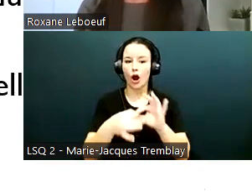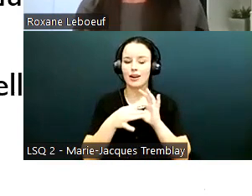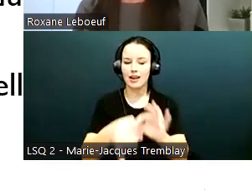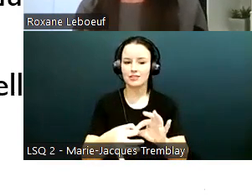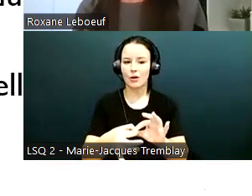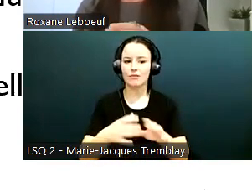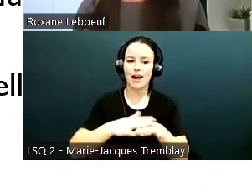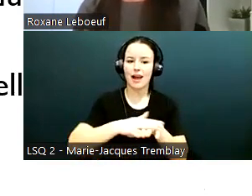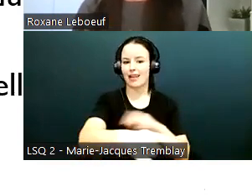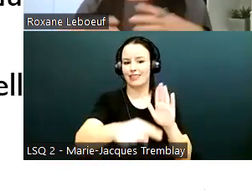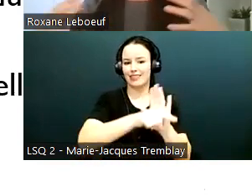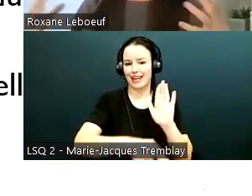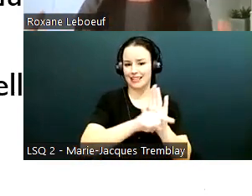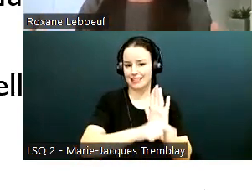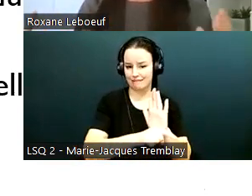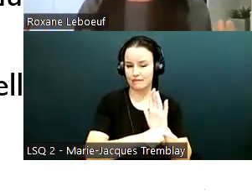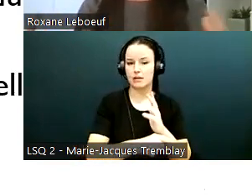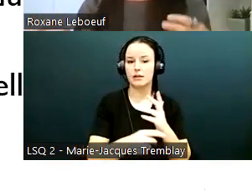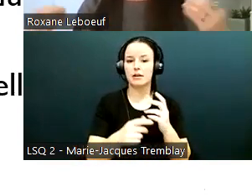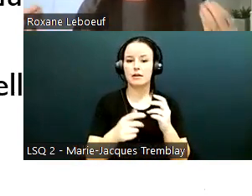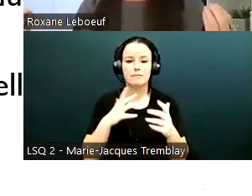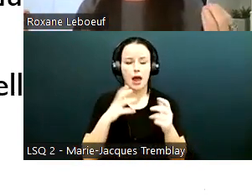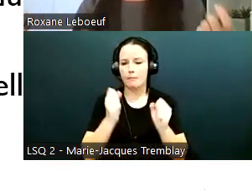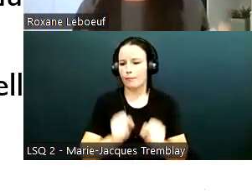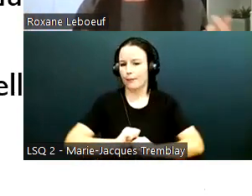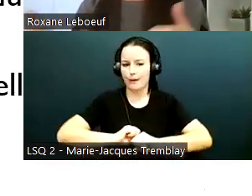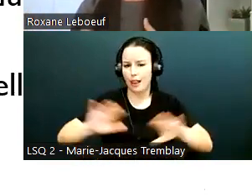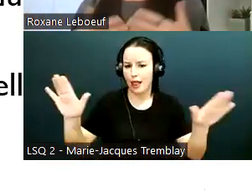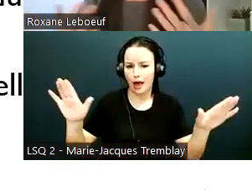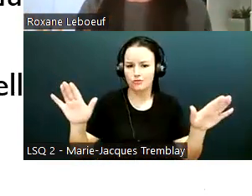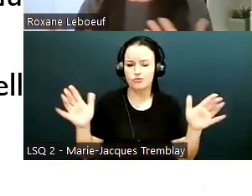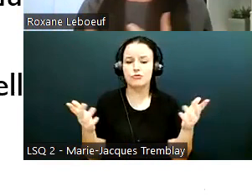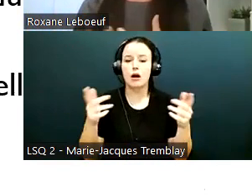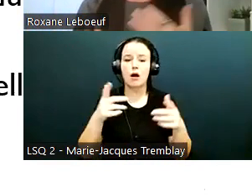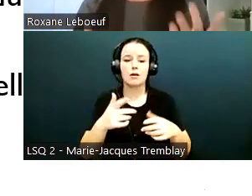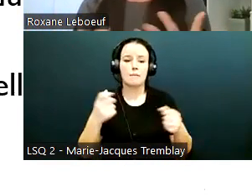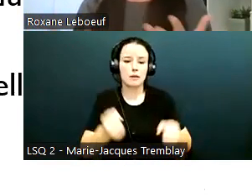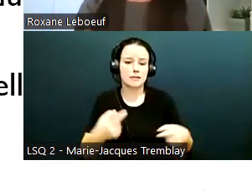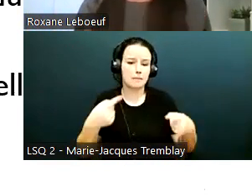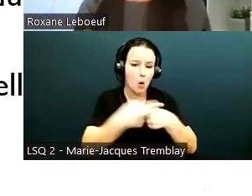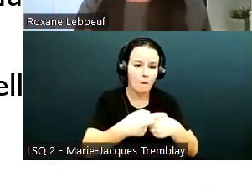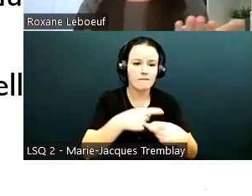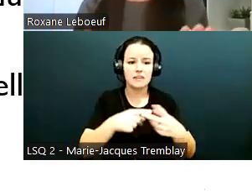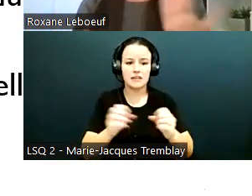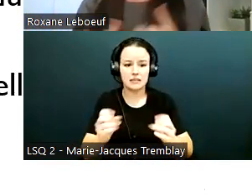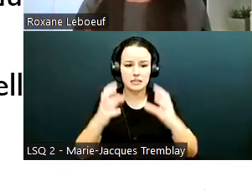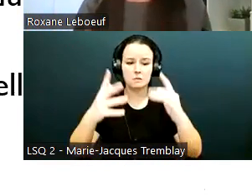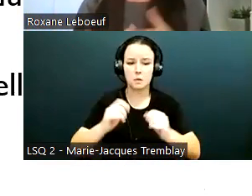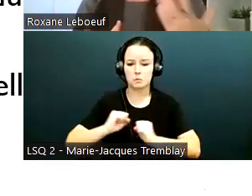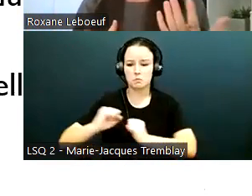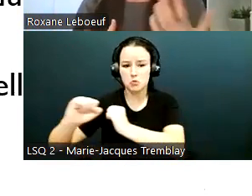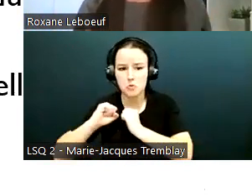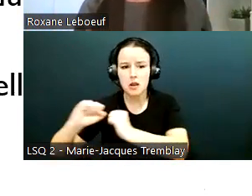effet négatif entre les individus et ça peut être très vaste. Le terme relation négative peut englober des conflits, disputes, bousculades,